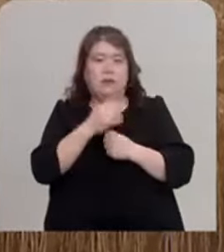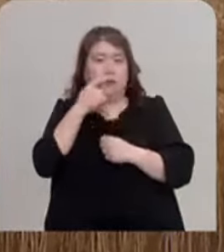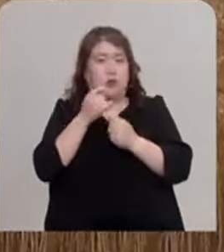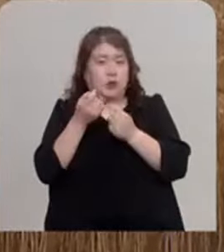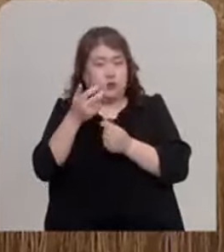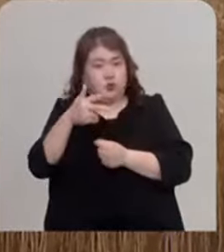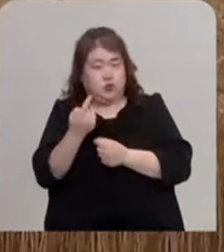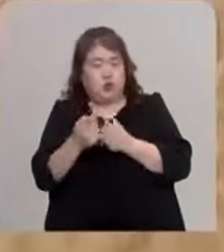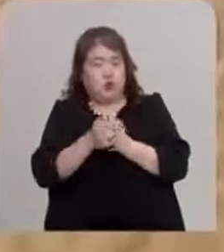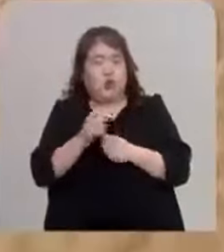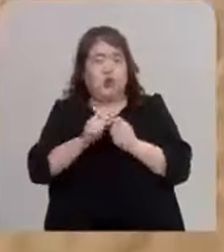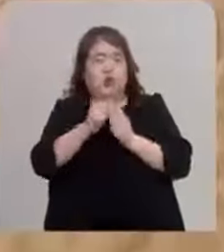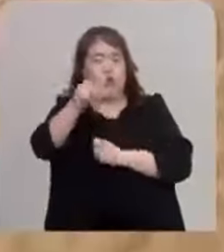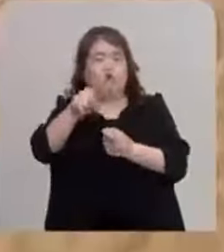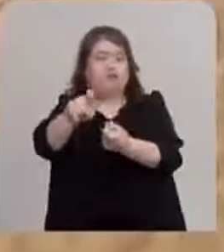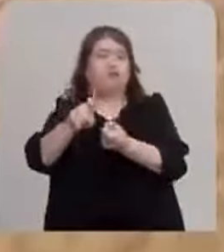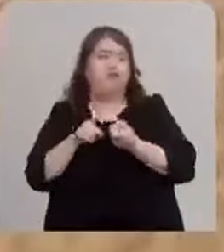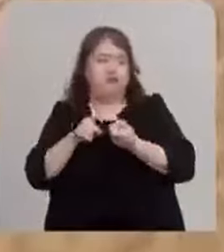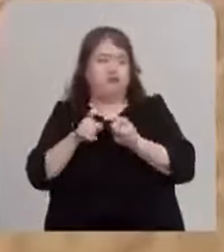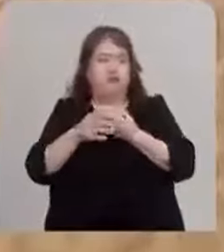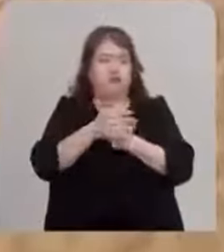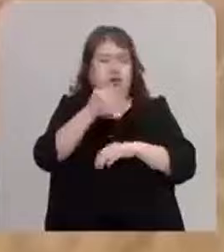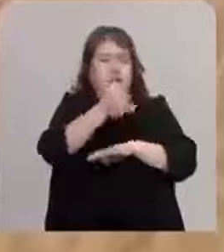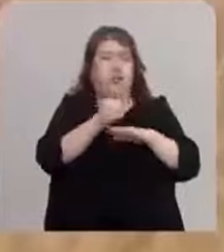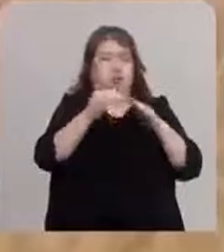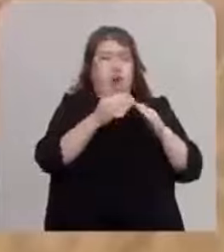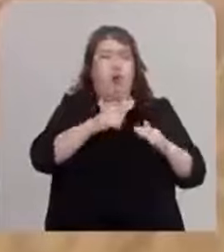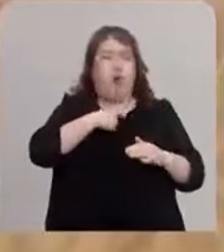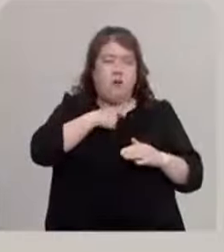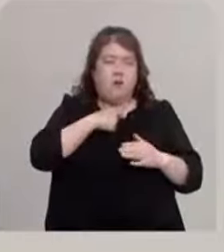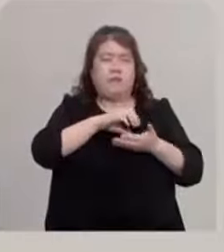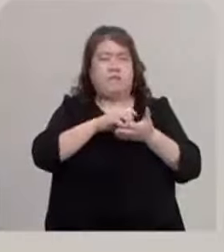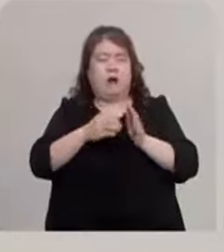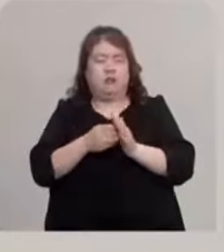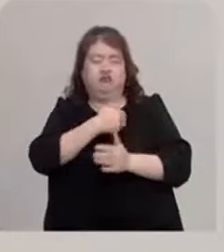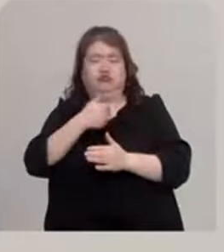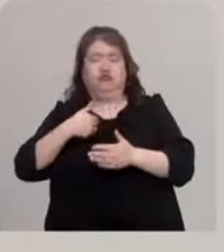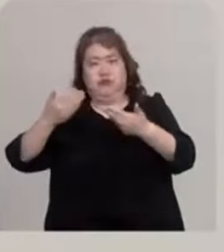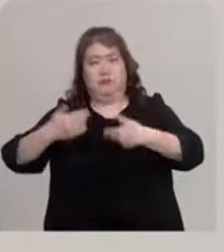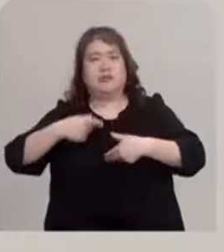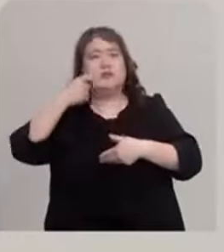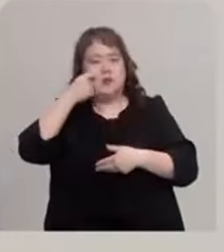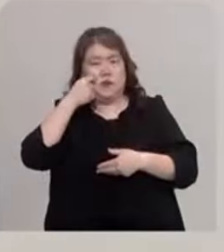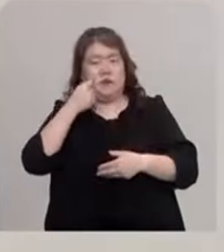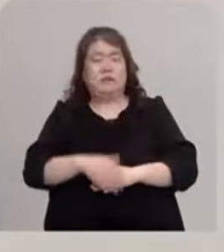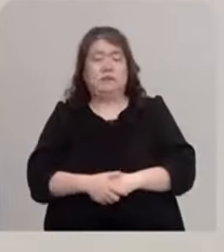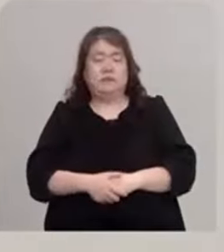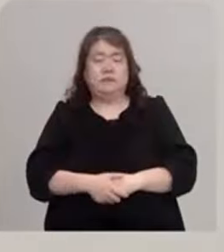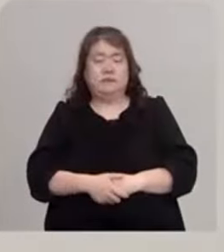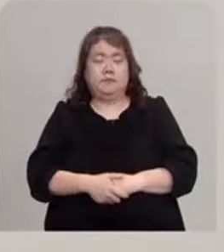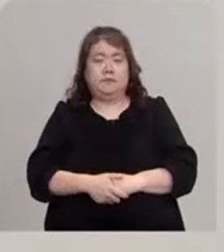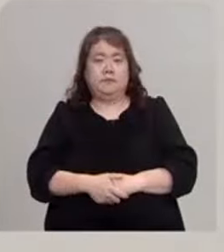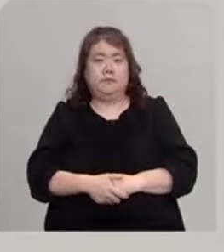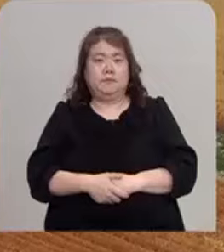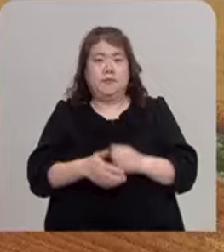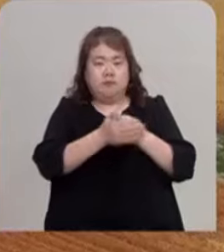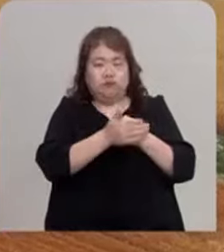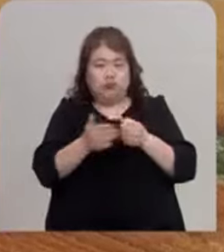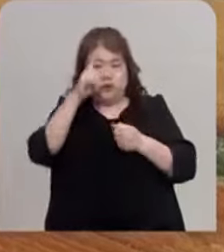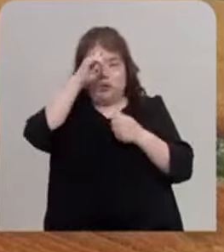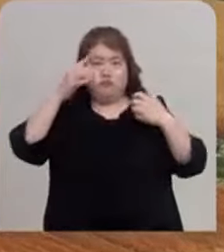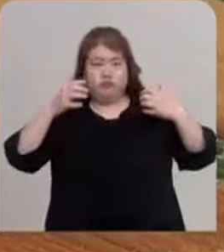대부분을 수입에 의존하고 있어 농가가 원하는만큼 충분히 공급하지 못하고 있는게 현실입니다이 때문에